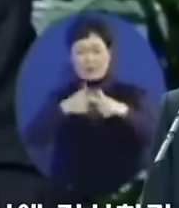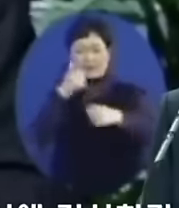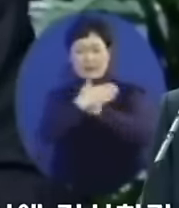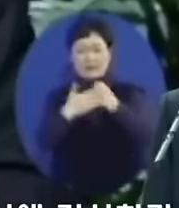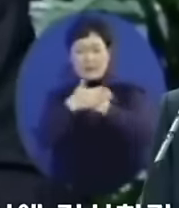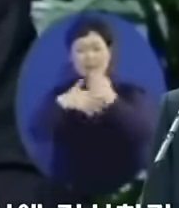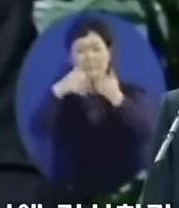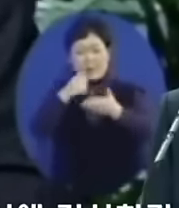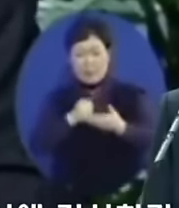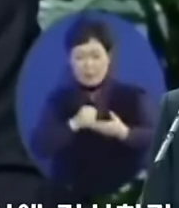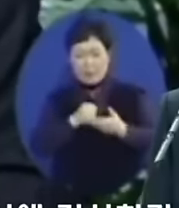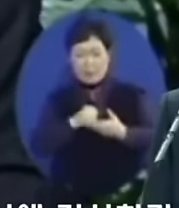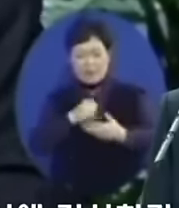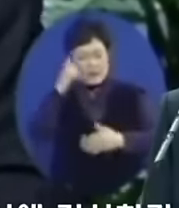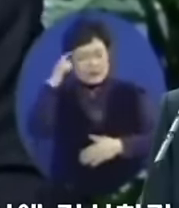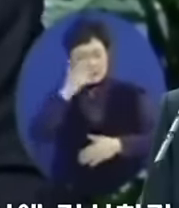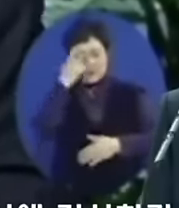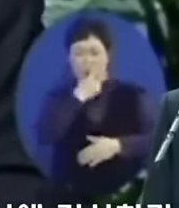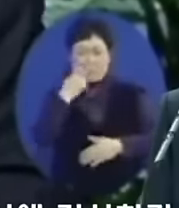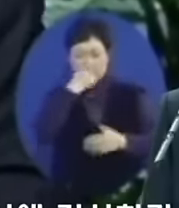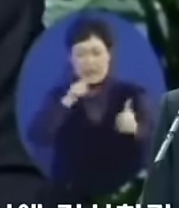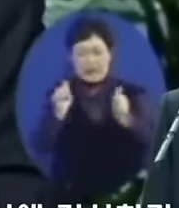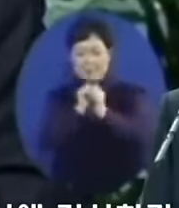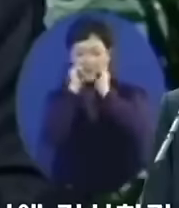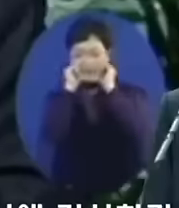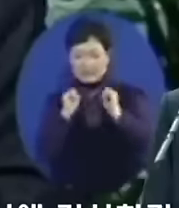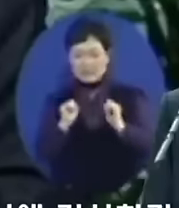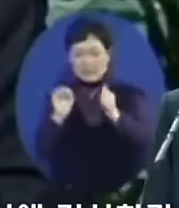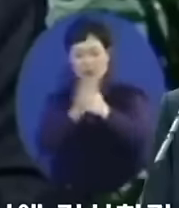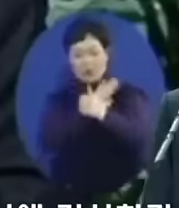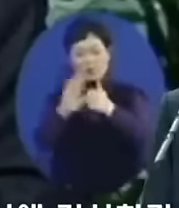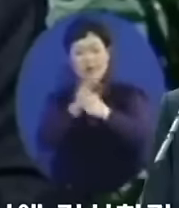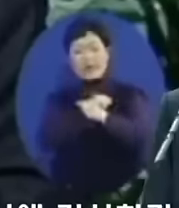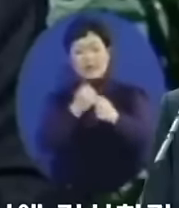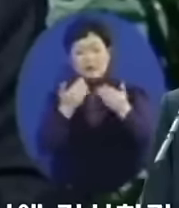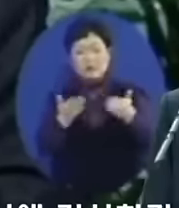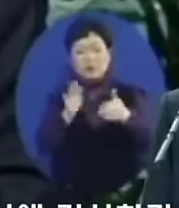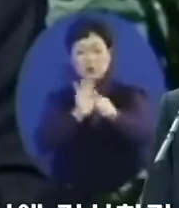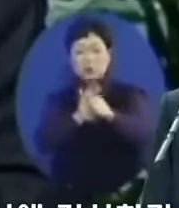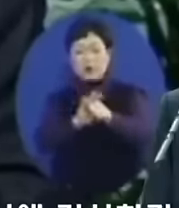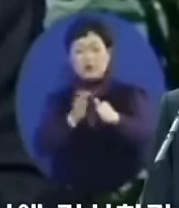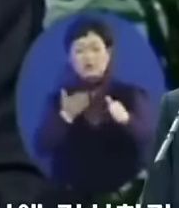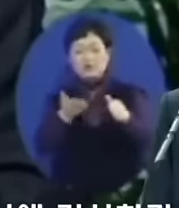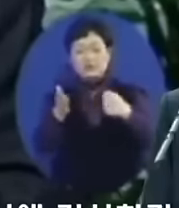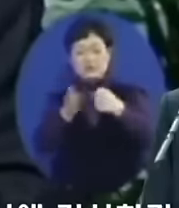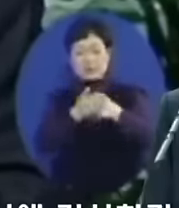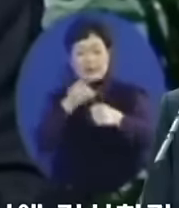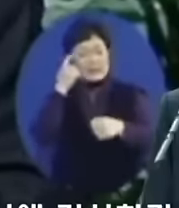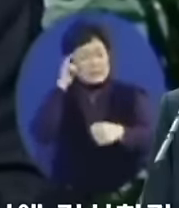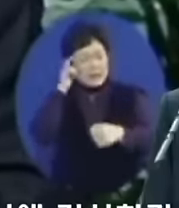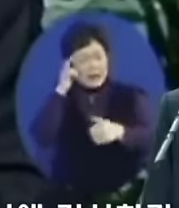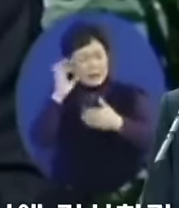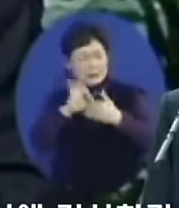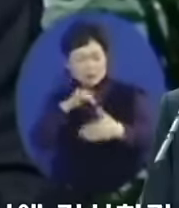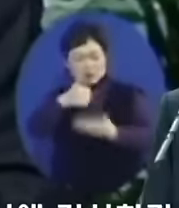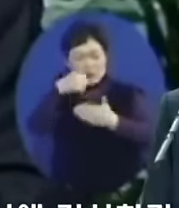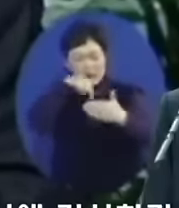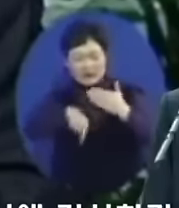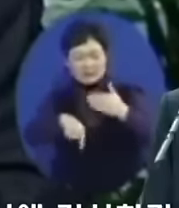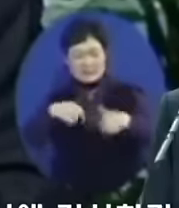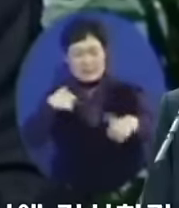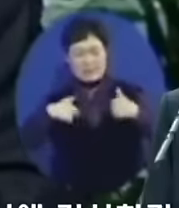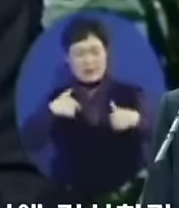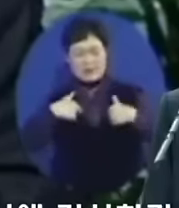은혜를 받고 성령 보혜사가 함께 계셔서 위로해 주시고 도와주시니 이것을 생각만 해도 주 안에서 기뻐할 수